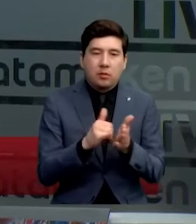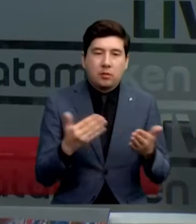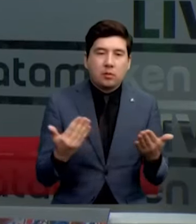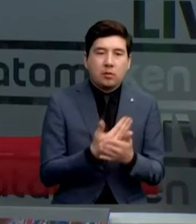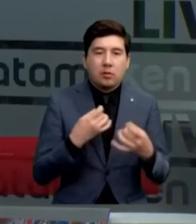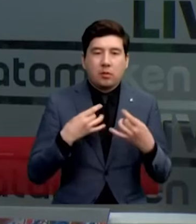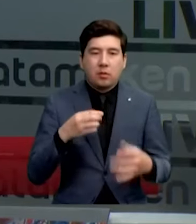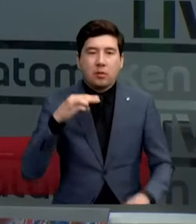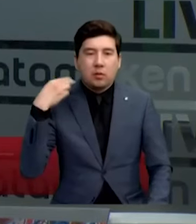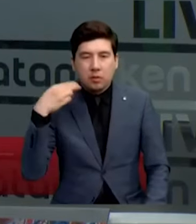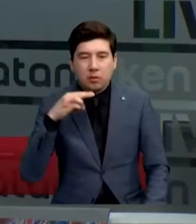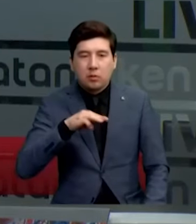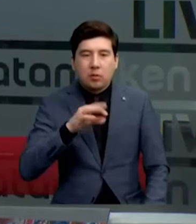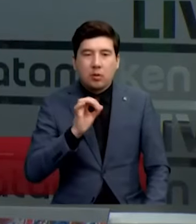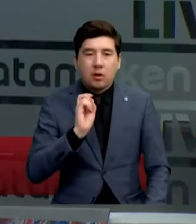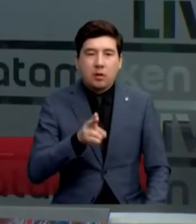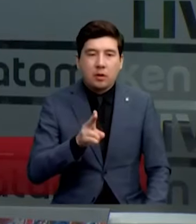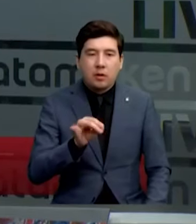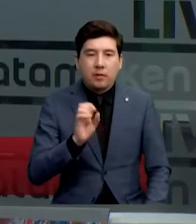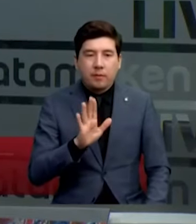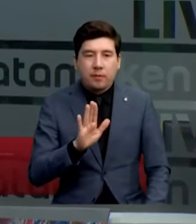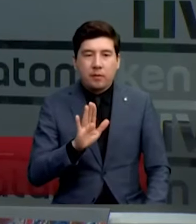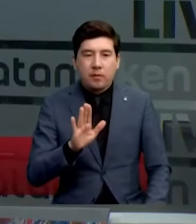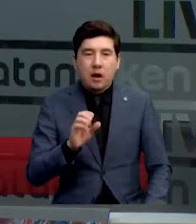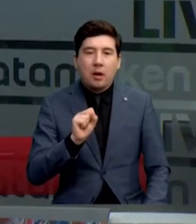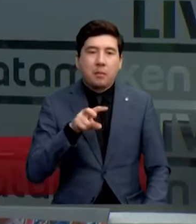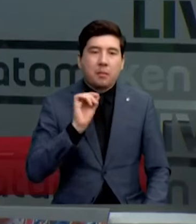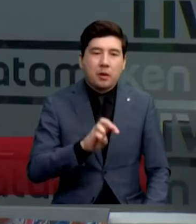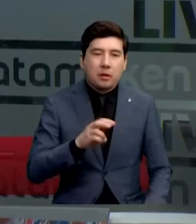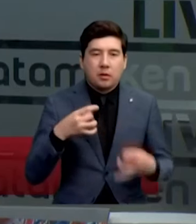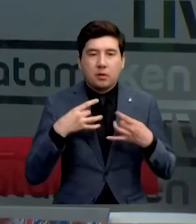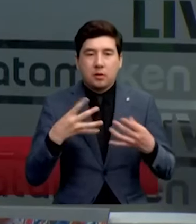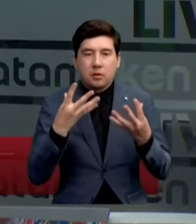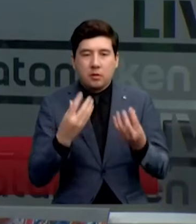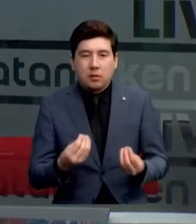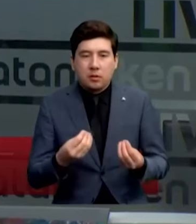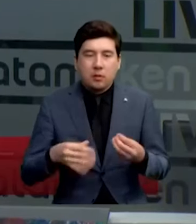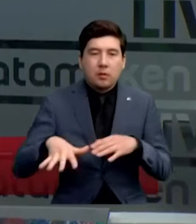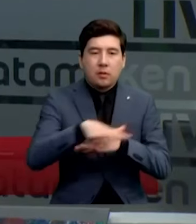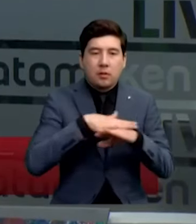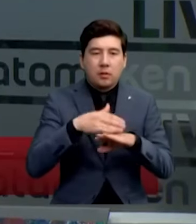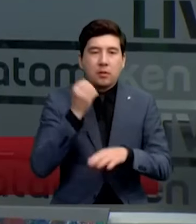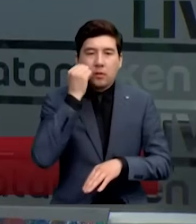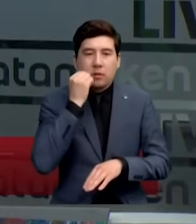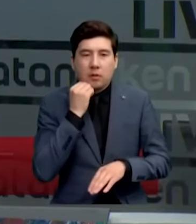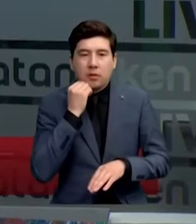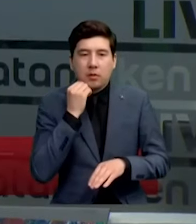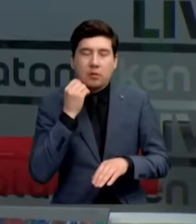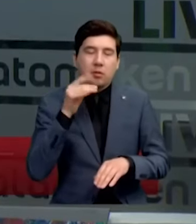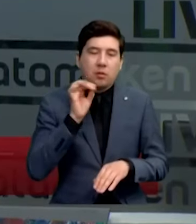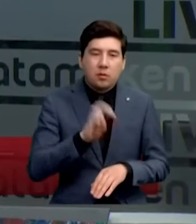президент Қасым Жомарт Тоқаев барша қазақстандықтарды амал күнімен құттықтады. Бұл халқымыздың ежелгі әдет-ғұрпын жаңғыртып,